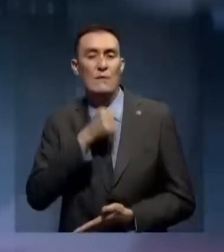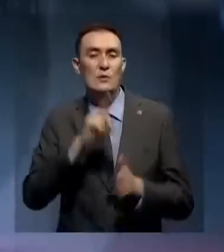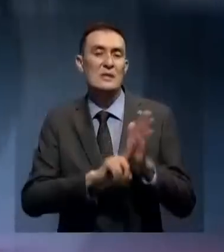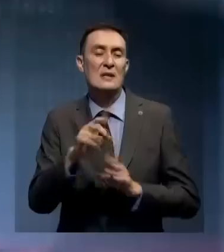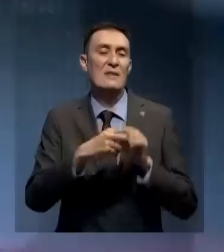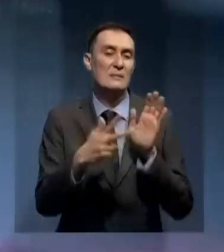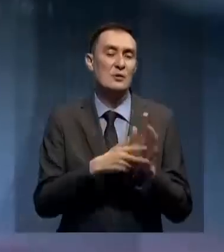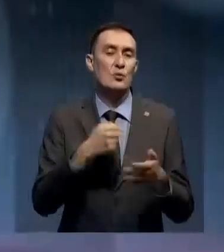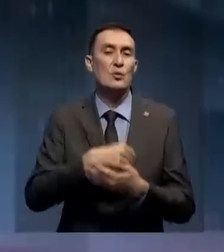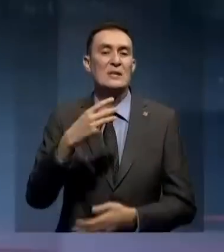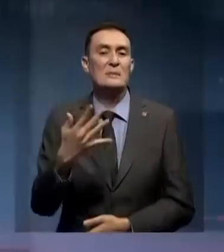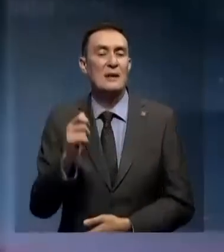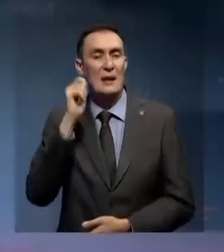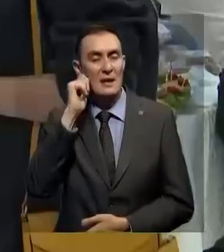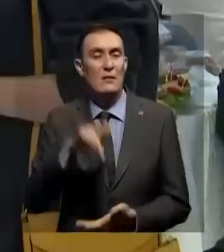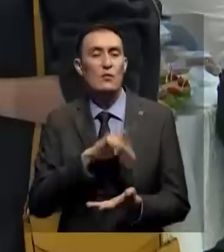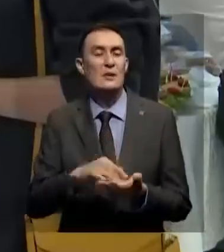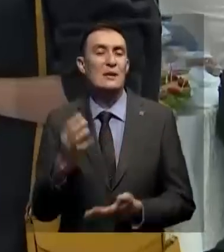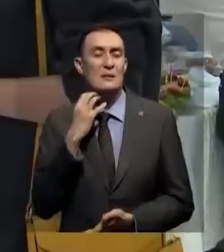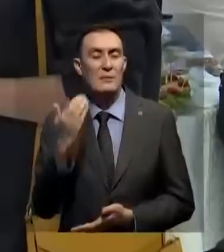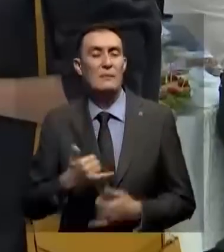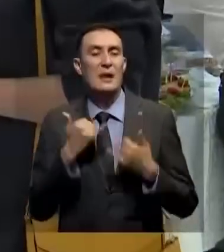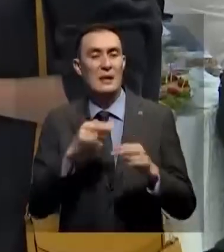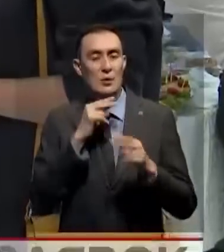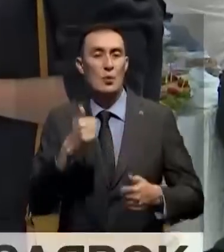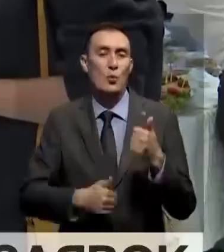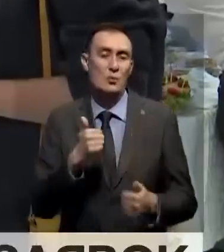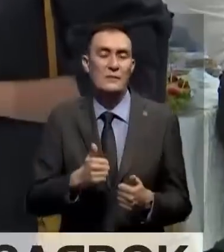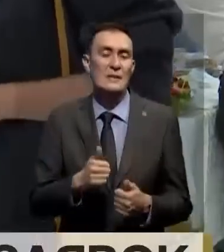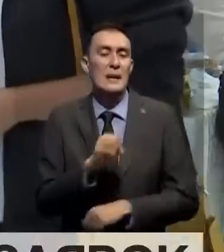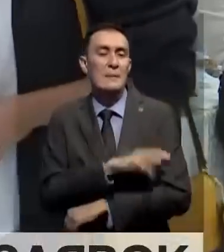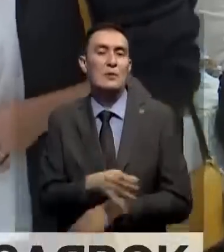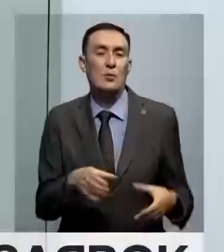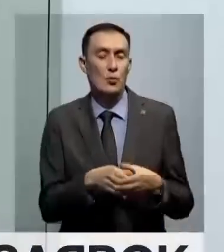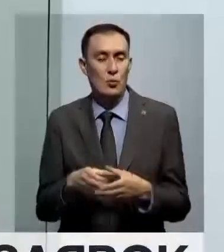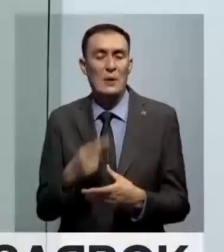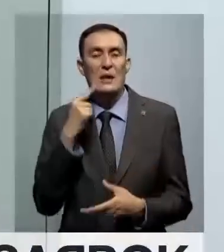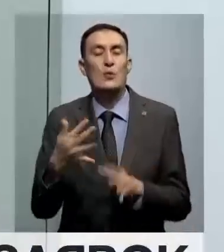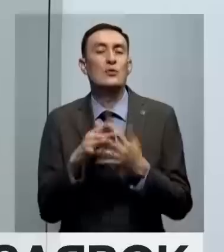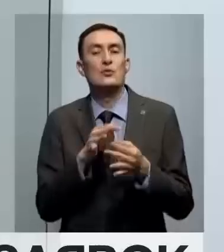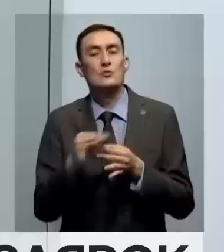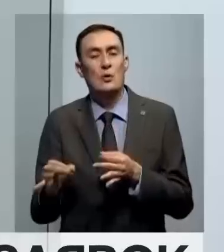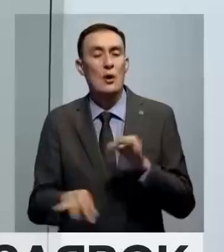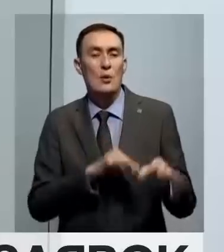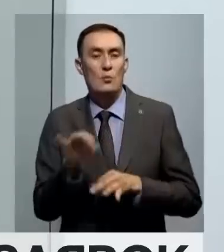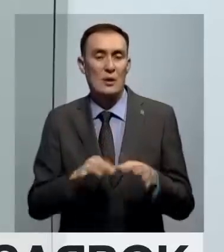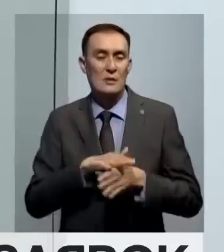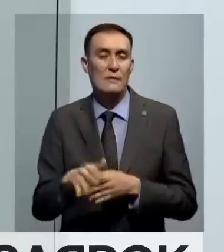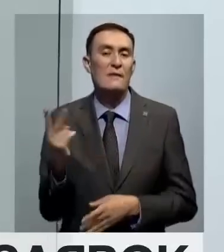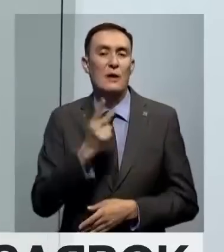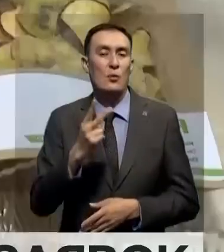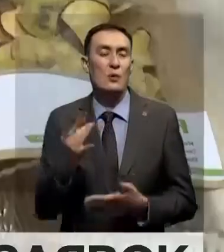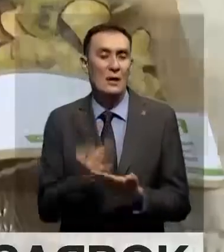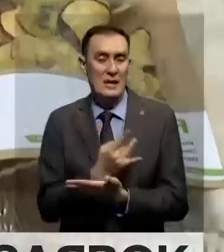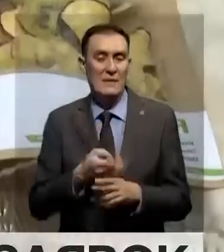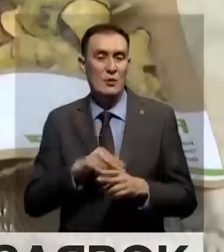возрасте от 18 до 35 лет. При этом в приоритете – конкурсанты из уязвимых групп и отдаленных сел. Проект в регионе реализуют во второй